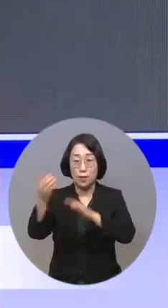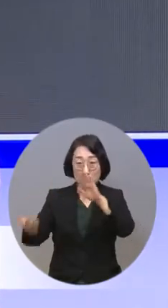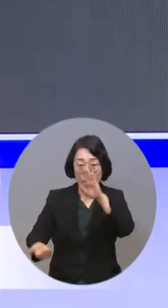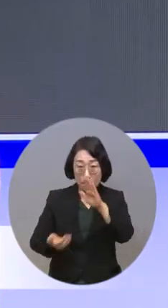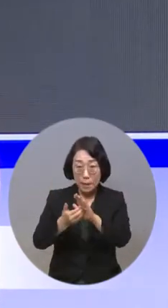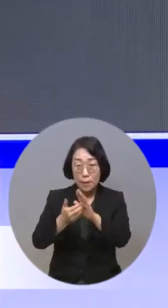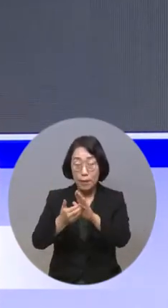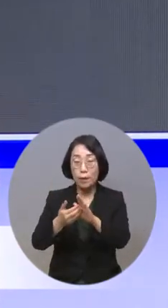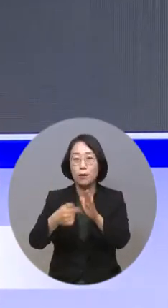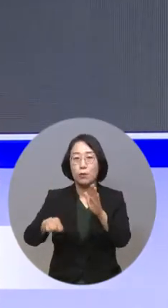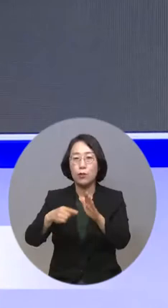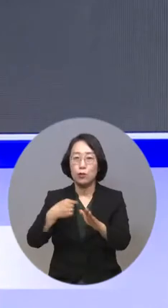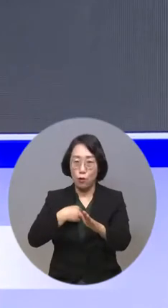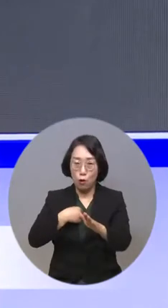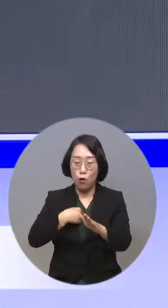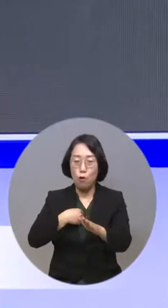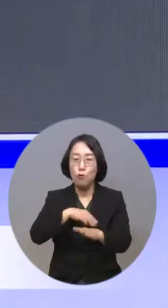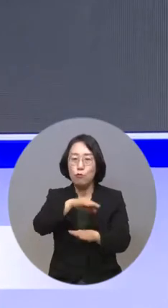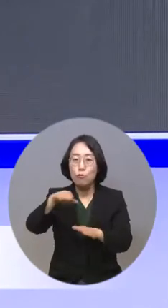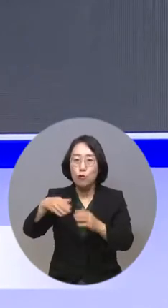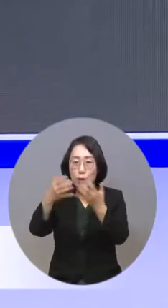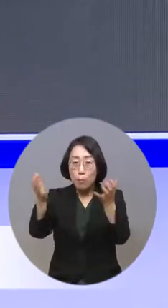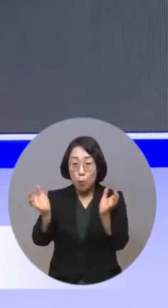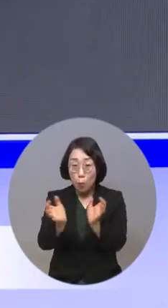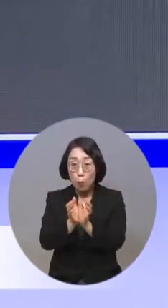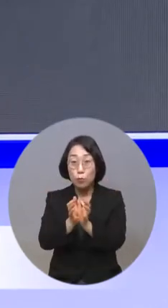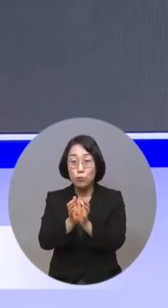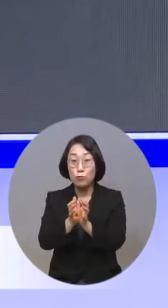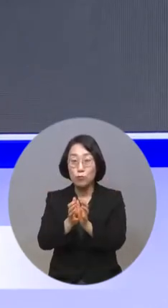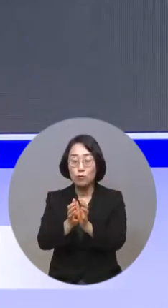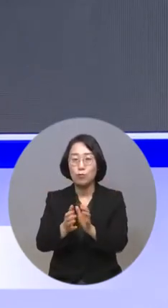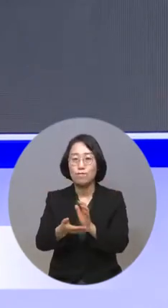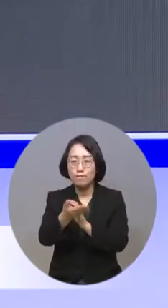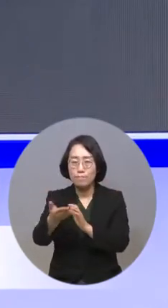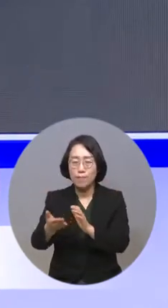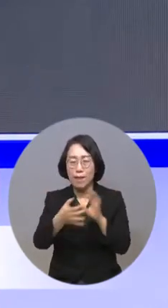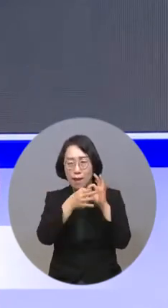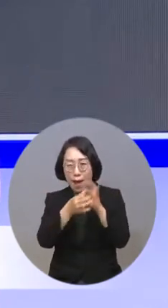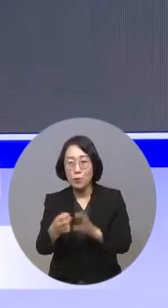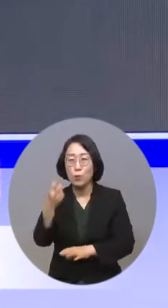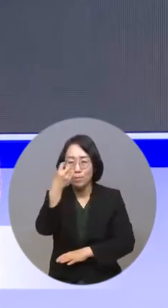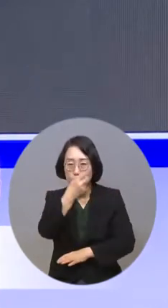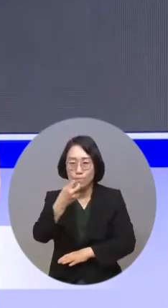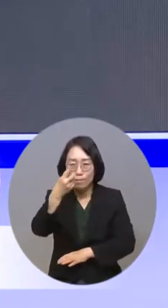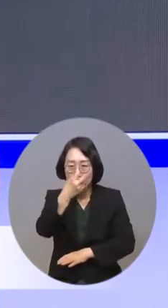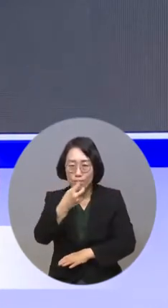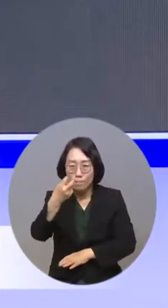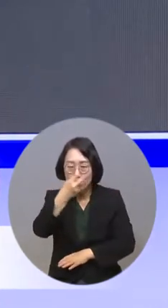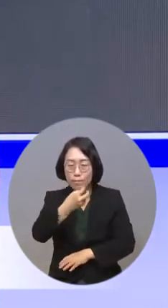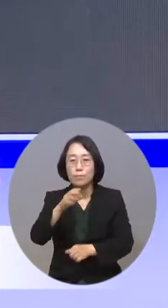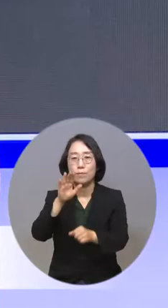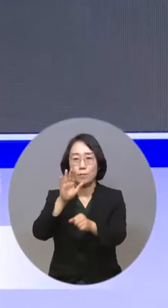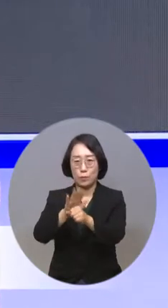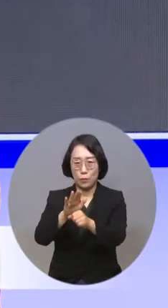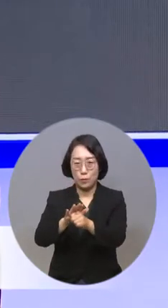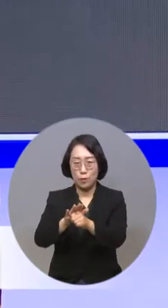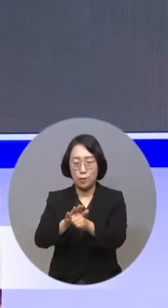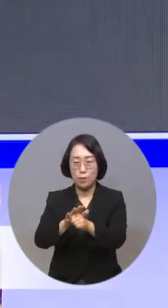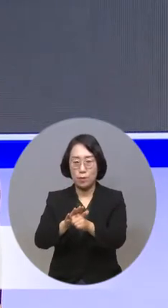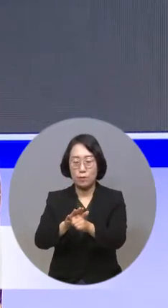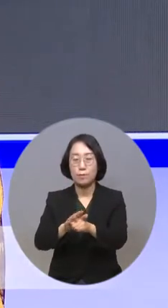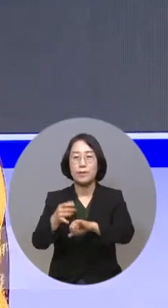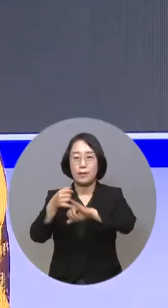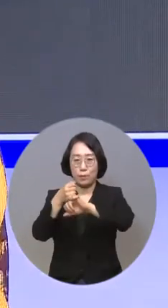저를 들었단 우리 손 수단에서는 한순간도 긴장을 놓치지 않고 최고의 지원을